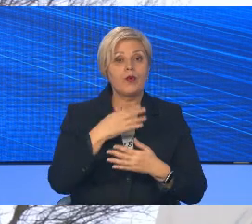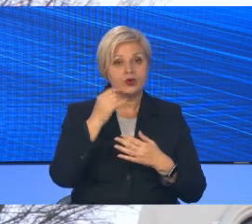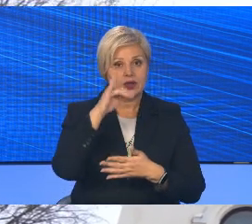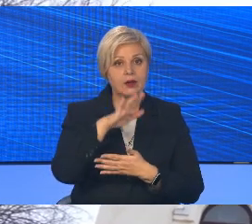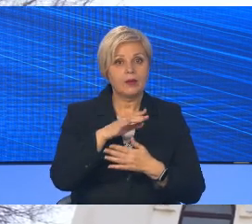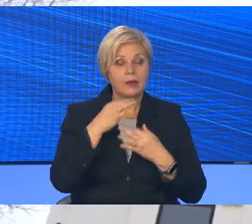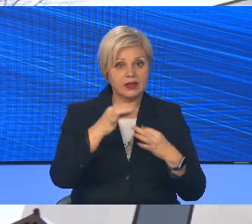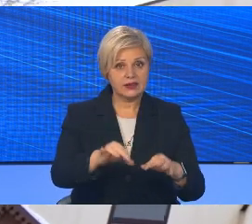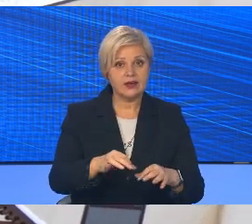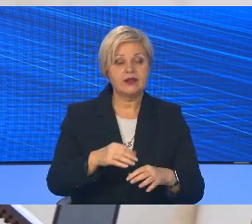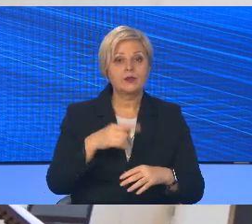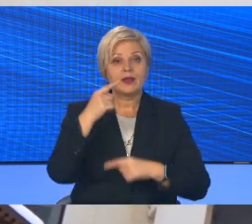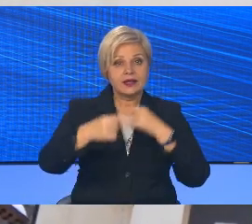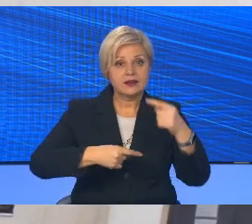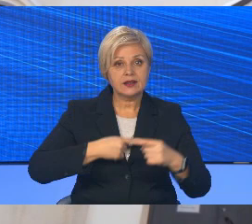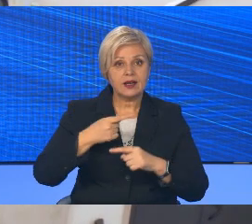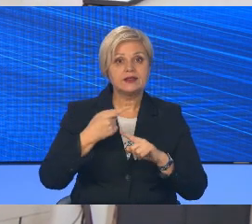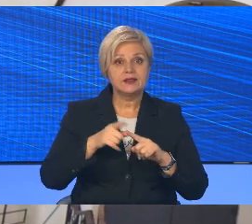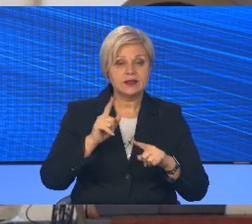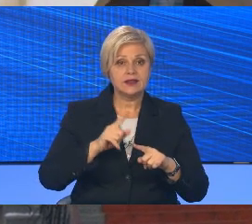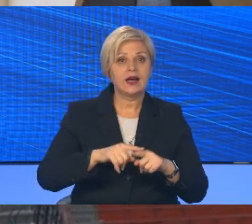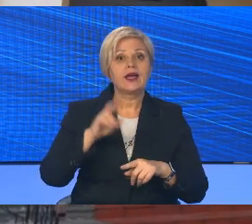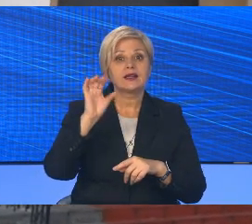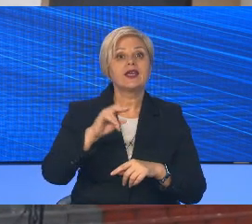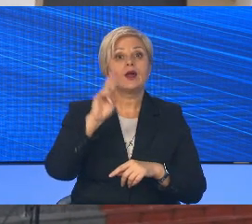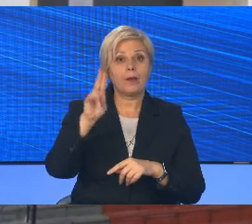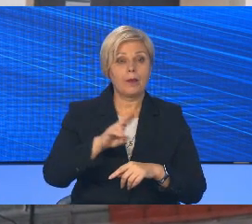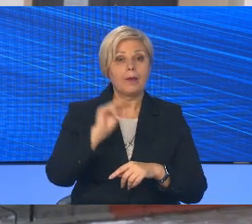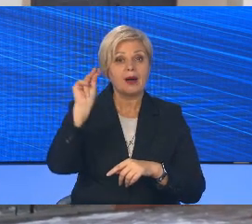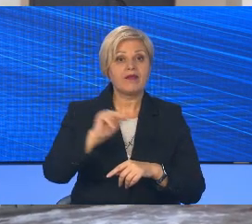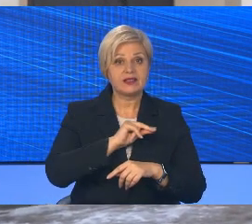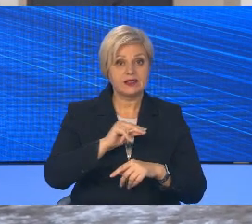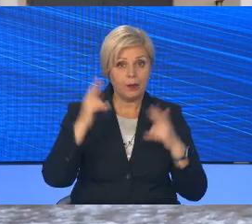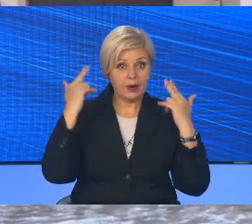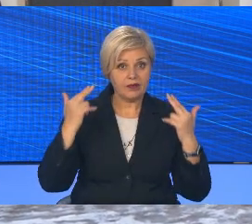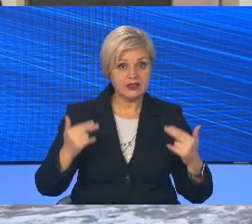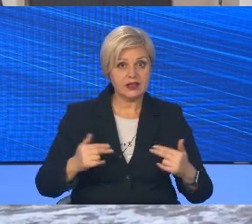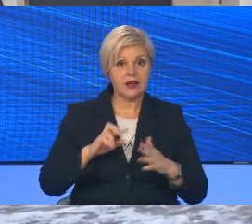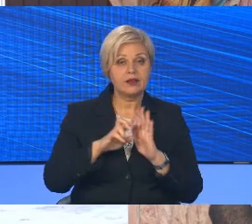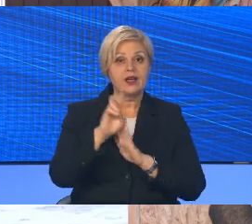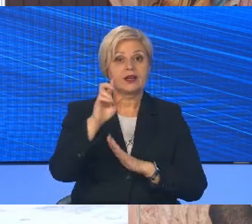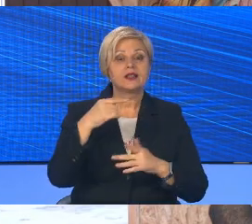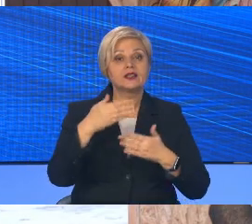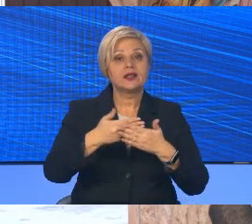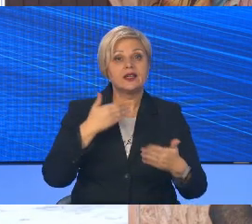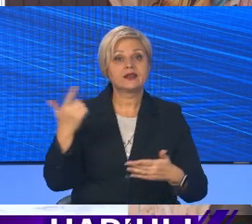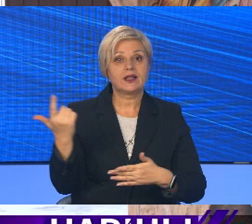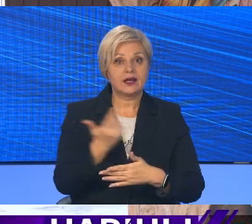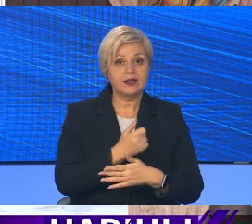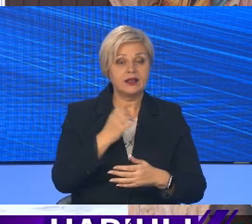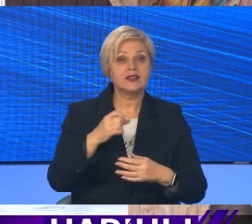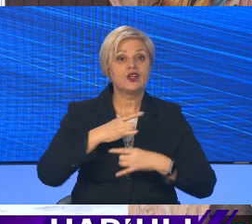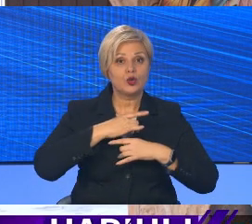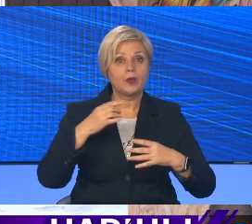благословение. Традиция гэтая уластива и православным храмам. Подрыхтовку начинают за несколько тыдней до каляд. В каждом храме